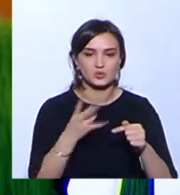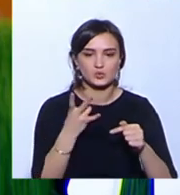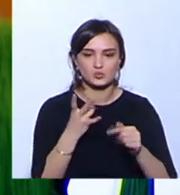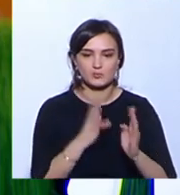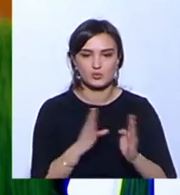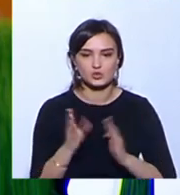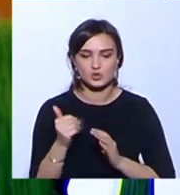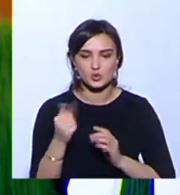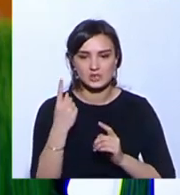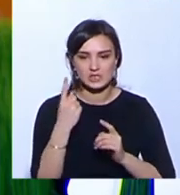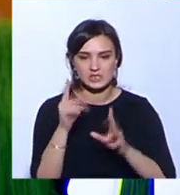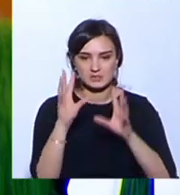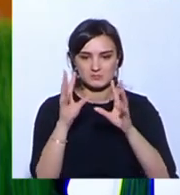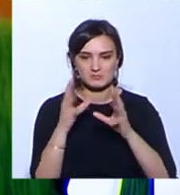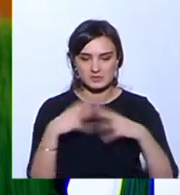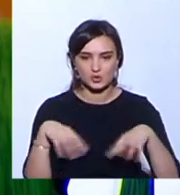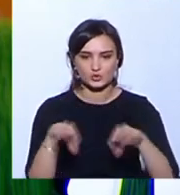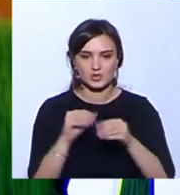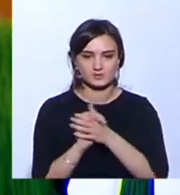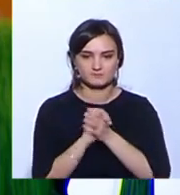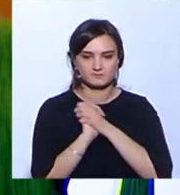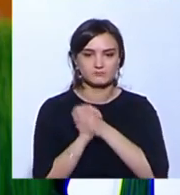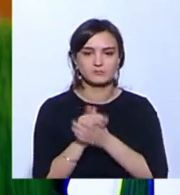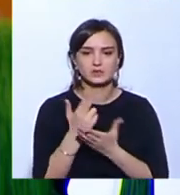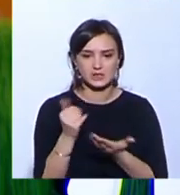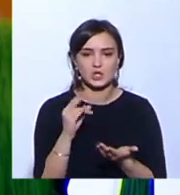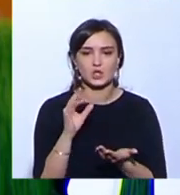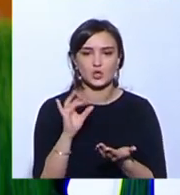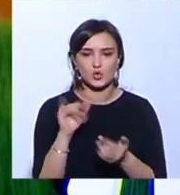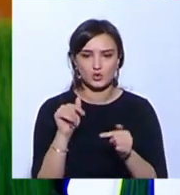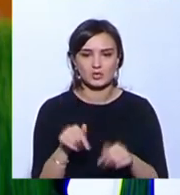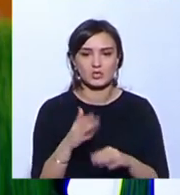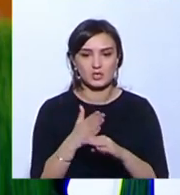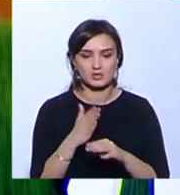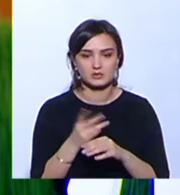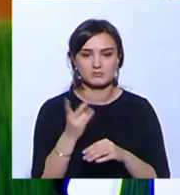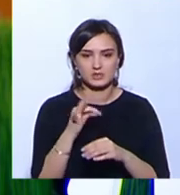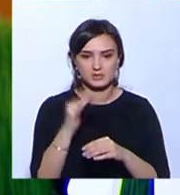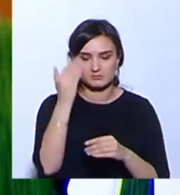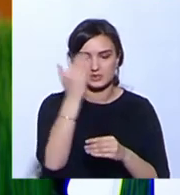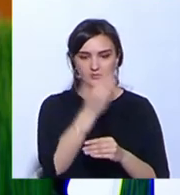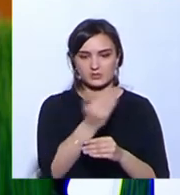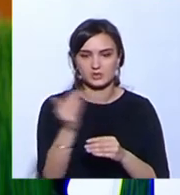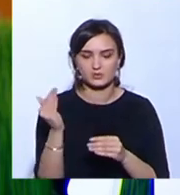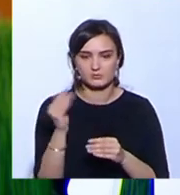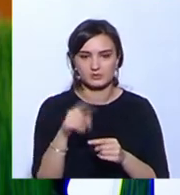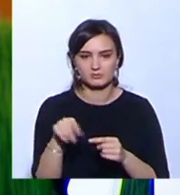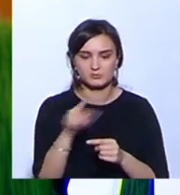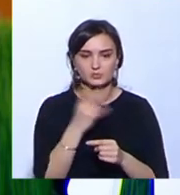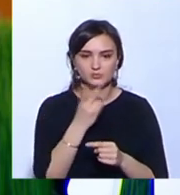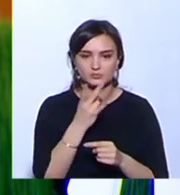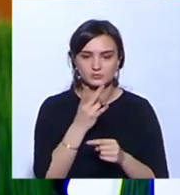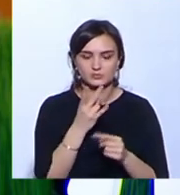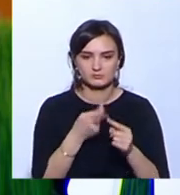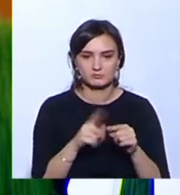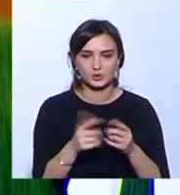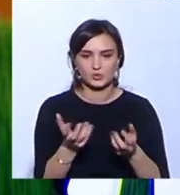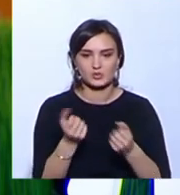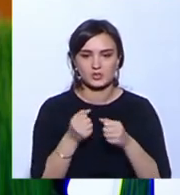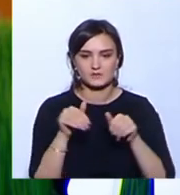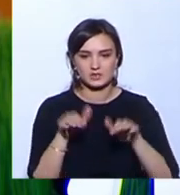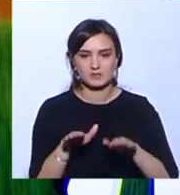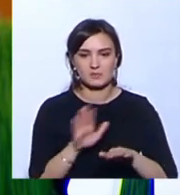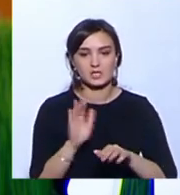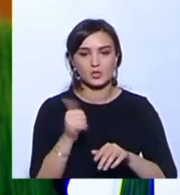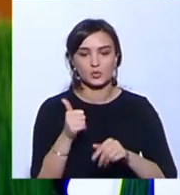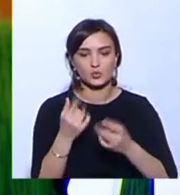მოიქცეს როგორც ერთი მთლიანი ოჯახი. დიახ, კორონავირუსი არის საქართველოში, მაგრამ საზოგადოებამ უნდა მიიღოს გადაწყვეტილება